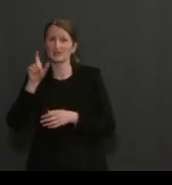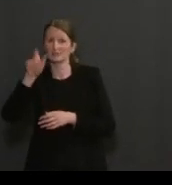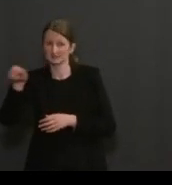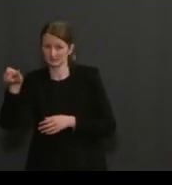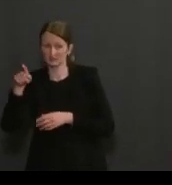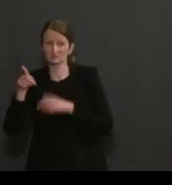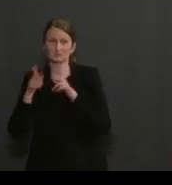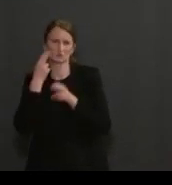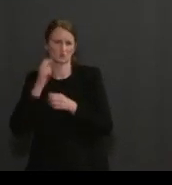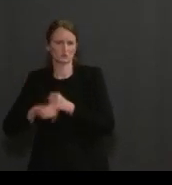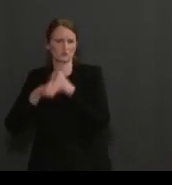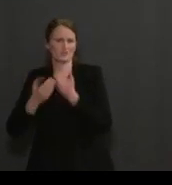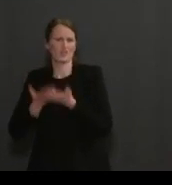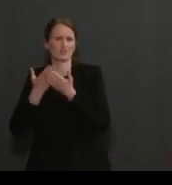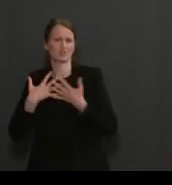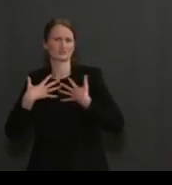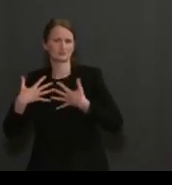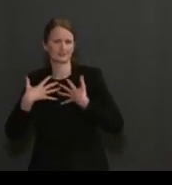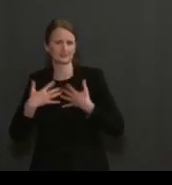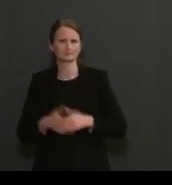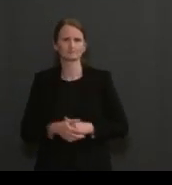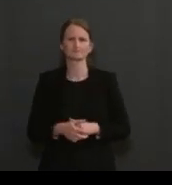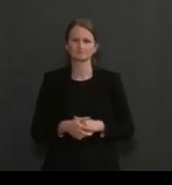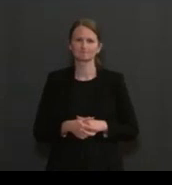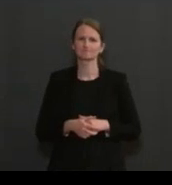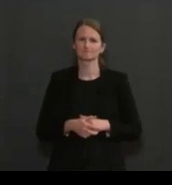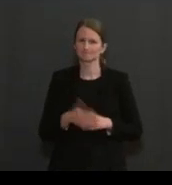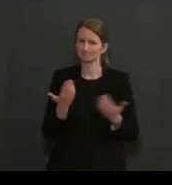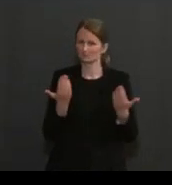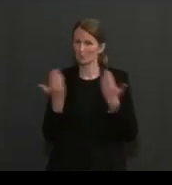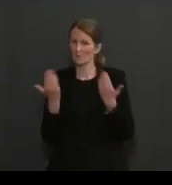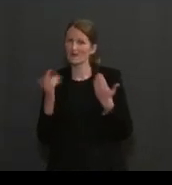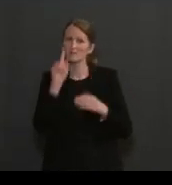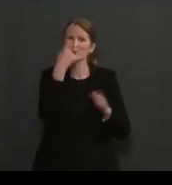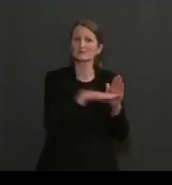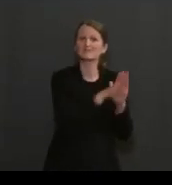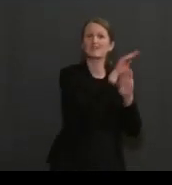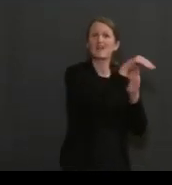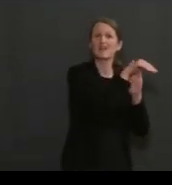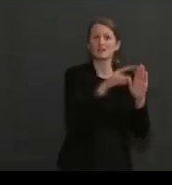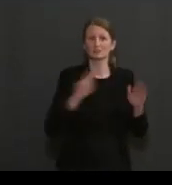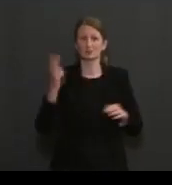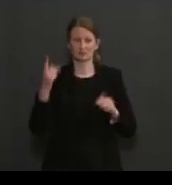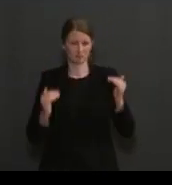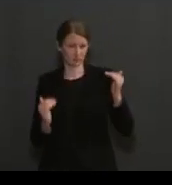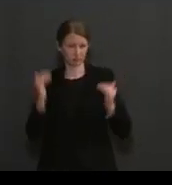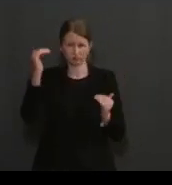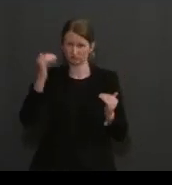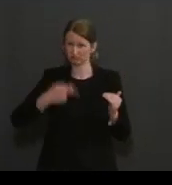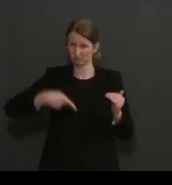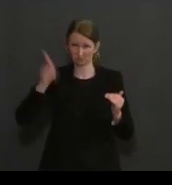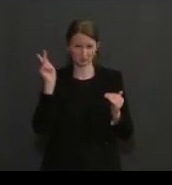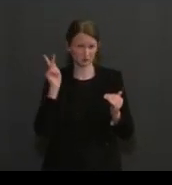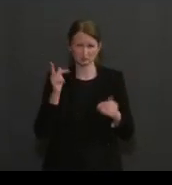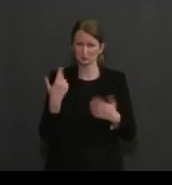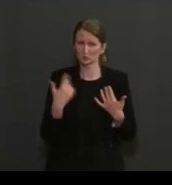sûr nettement et malheureusement nettement plus élevé que ce qu'on avait lors de la première vague. Ceci va, je dirais, malheureusement à nouveau, bien sûr,